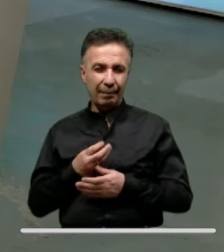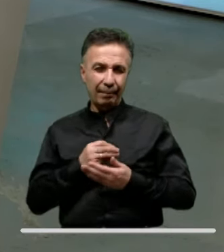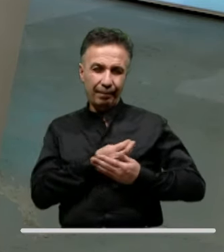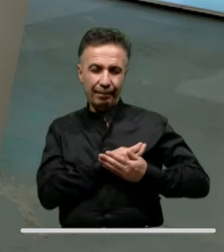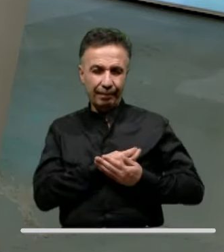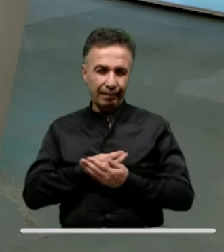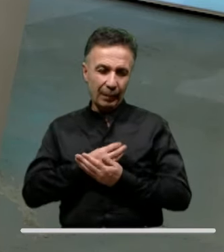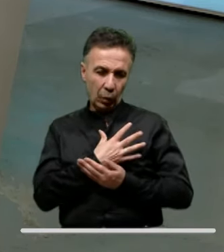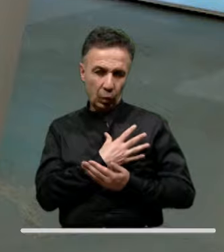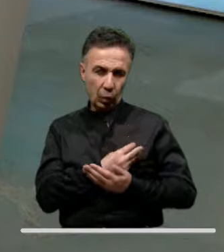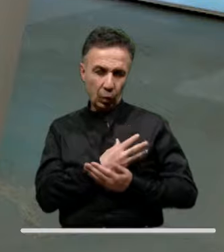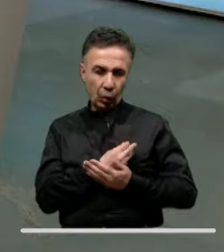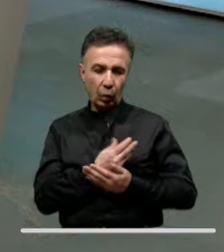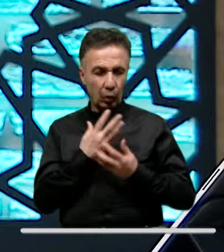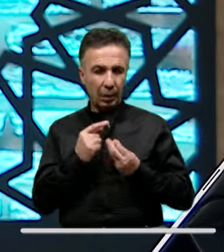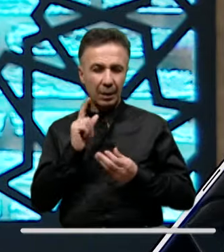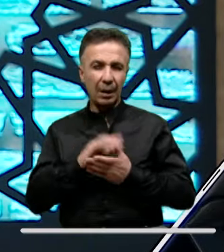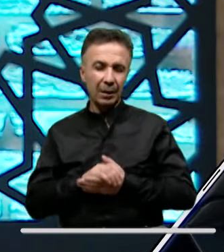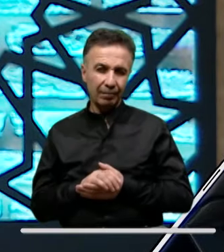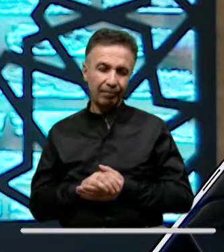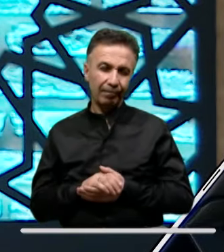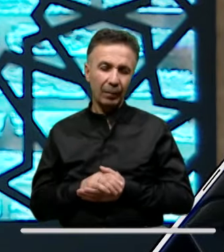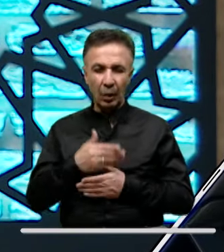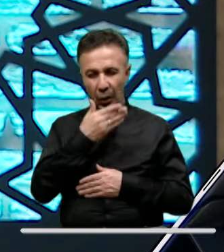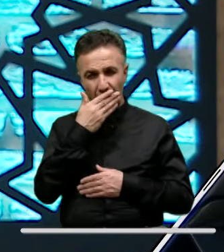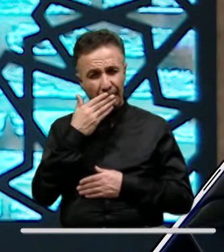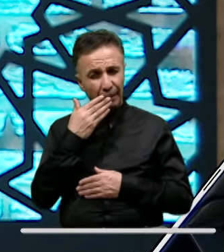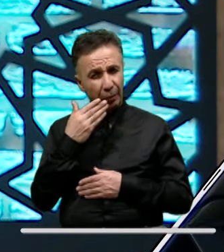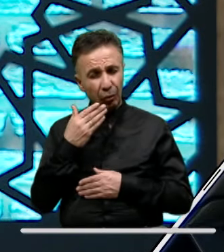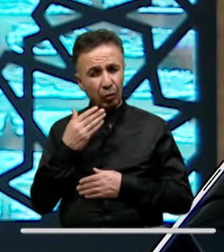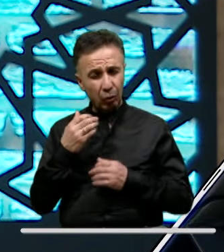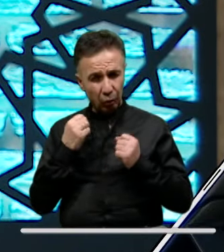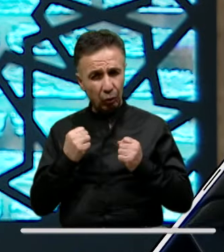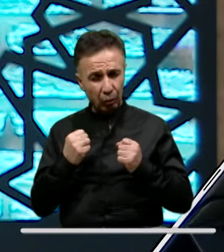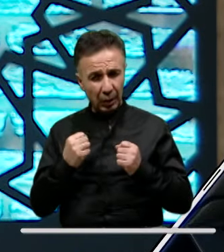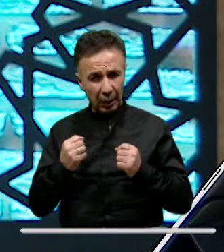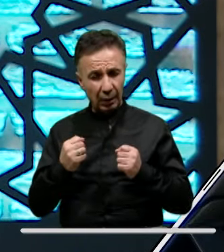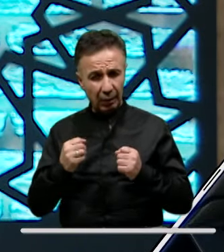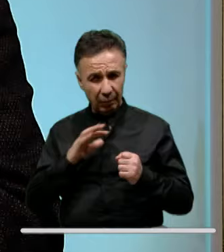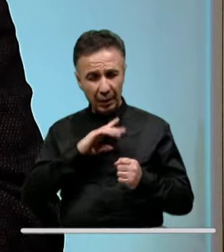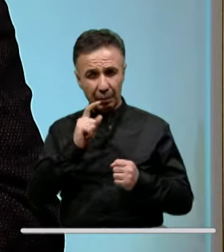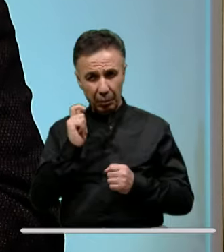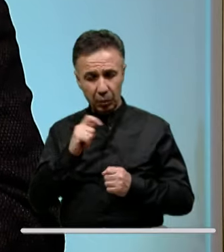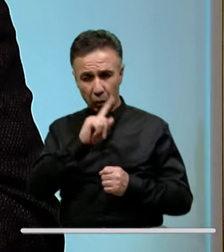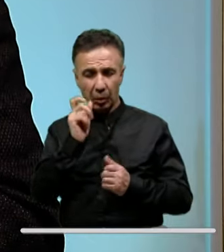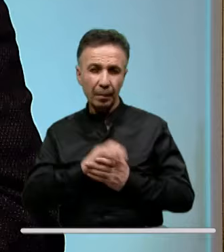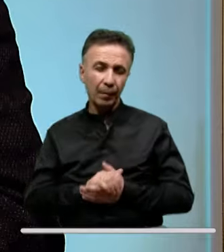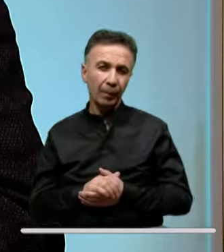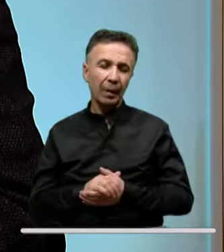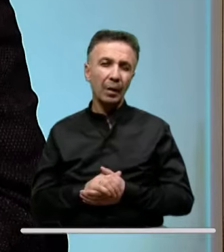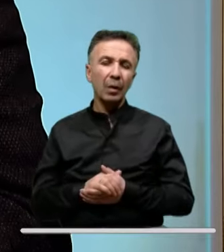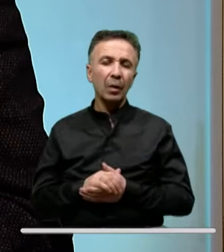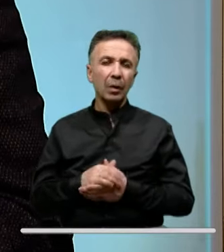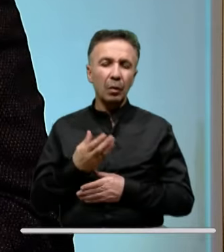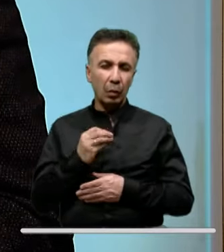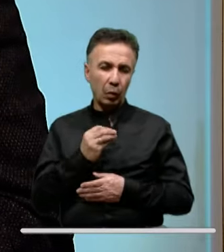faydalanması lazım. Annesinin onu emzirmesi lazım. Oruç bağlamında düşünürsek ne deriz? Ben yani çocuk emen bir